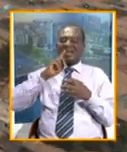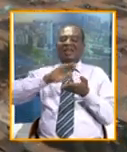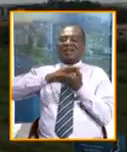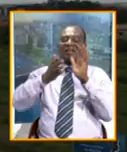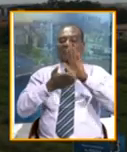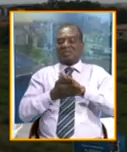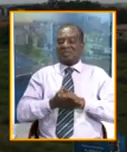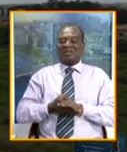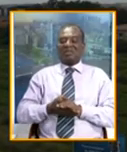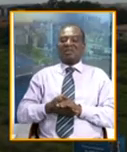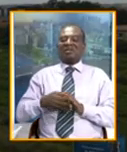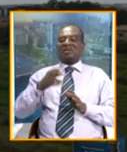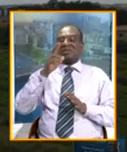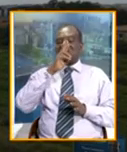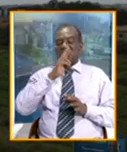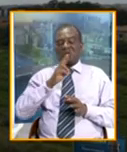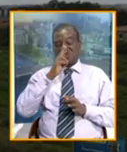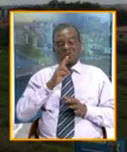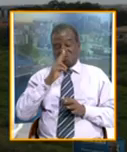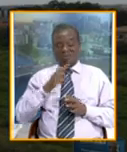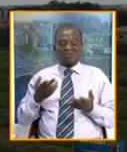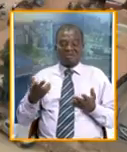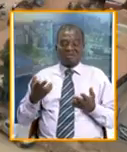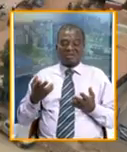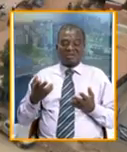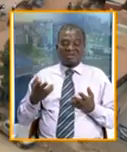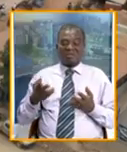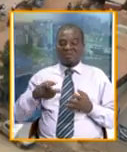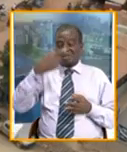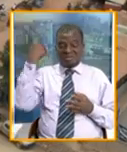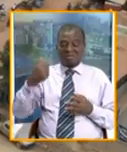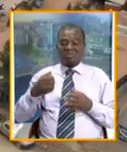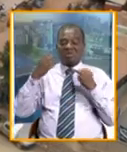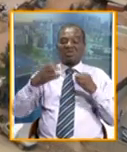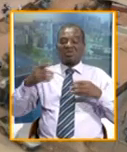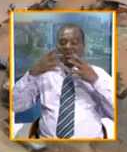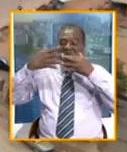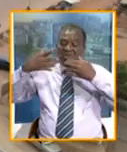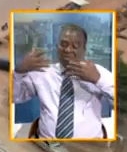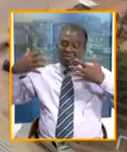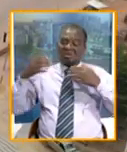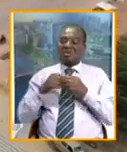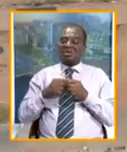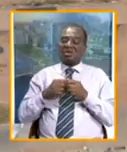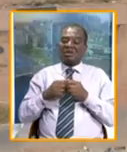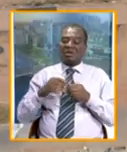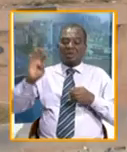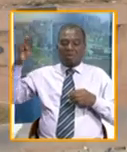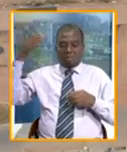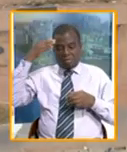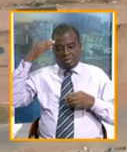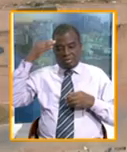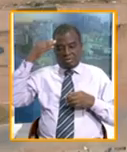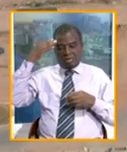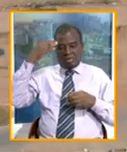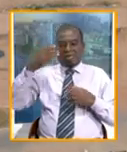lac constamment agressé. Le ministère de la Ville, chargé de transformer les villes qui ont connu une urbanisation mal